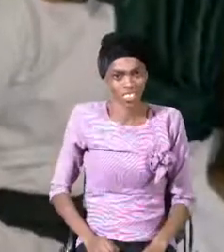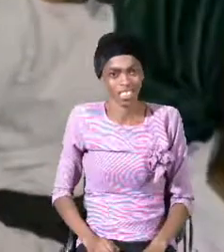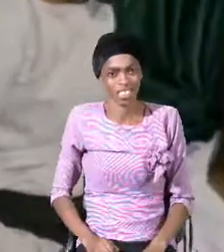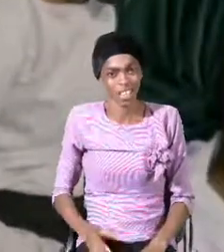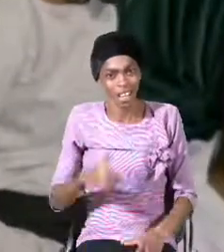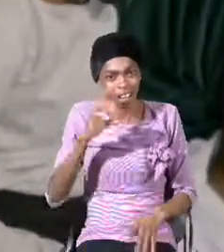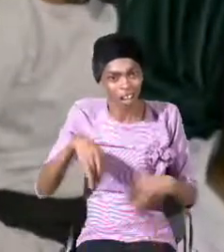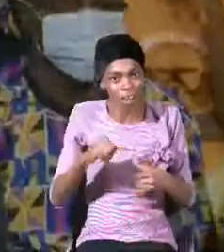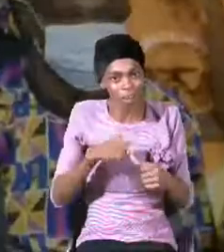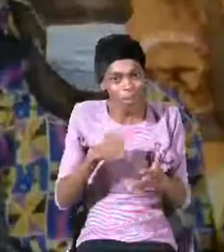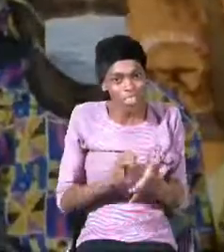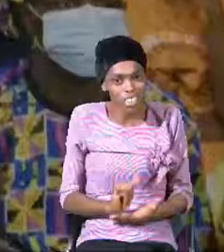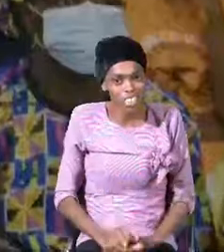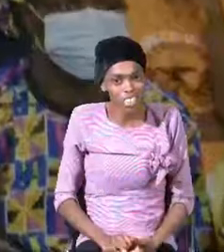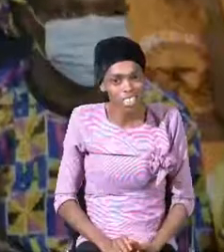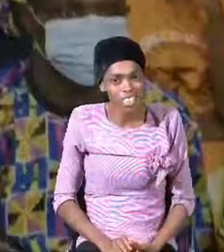Et cela.